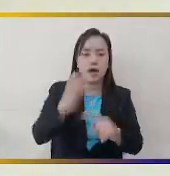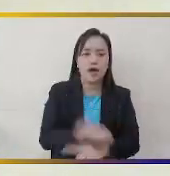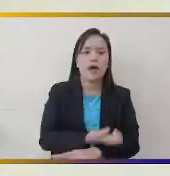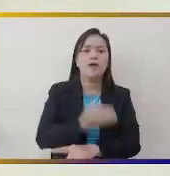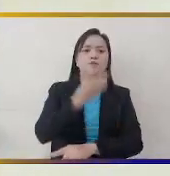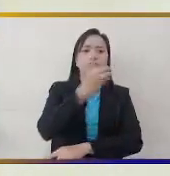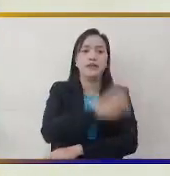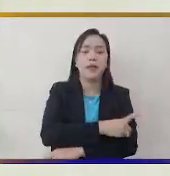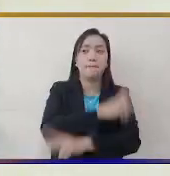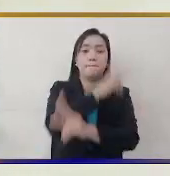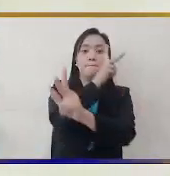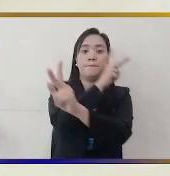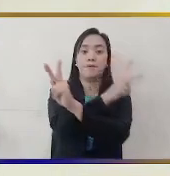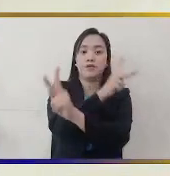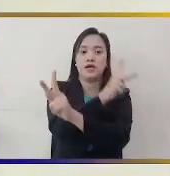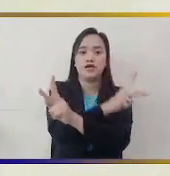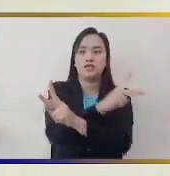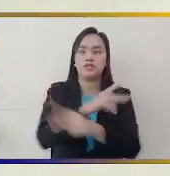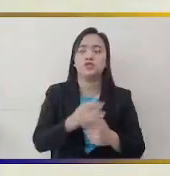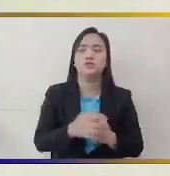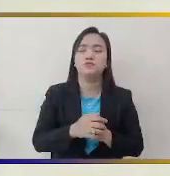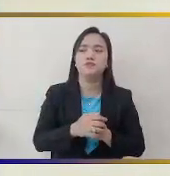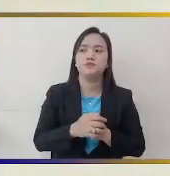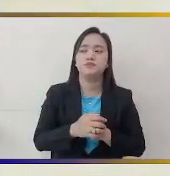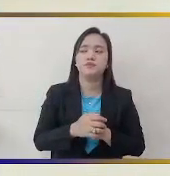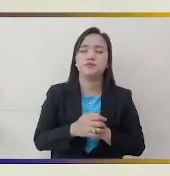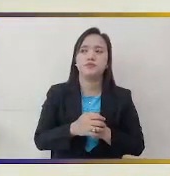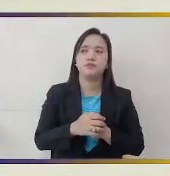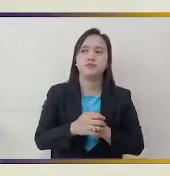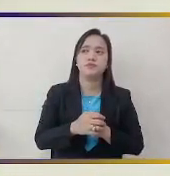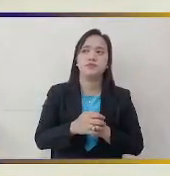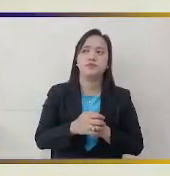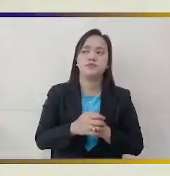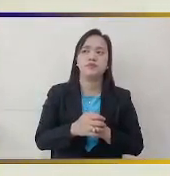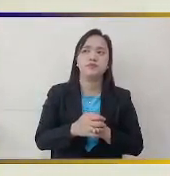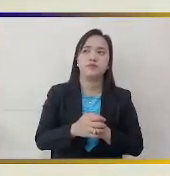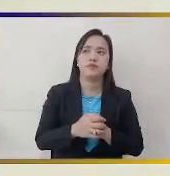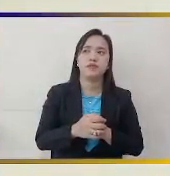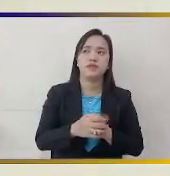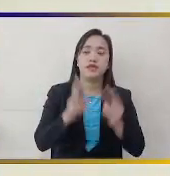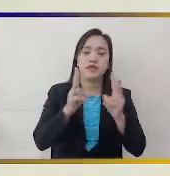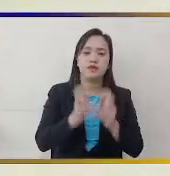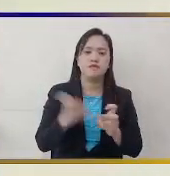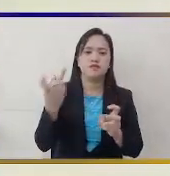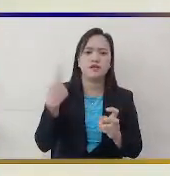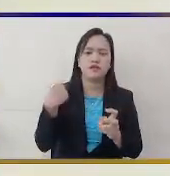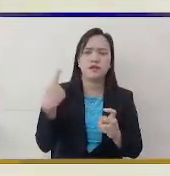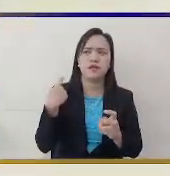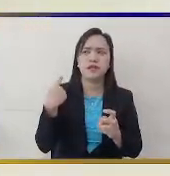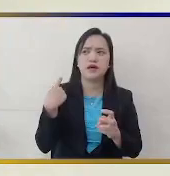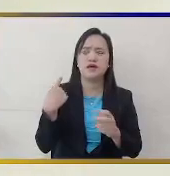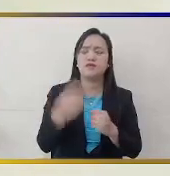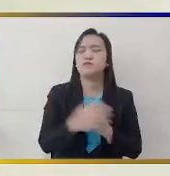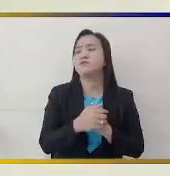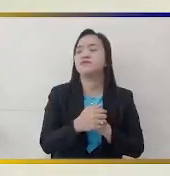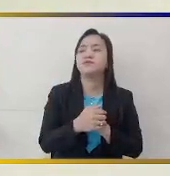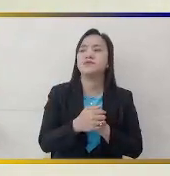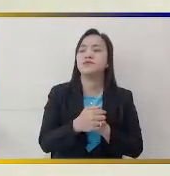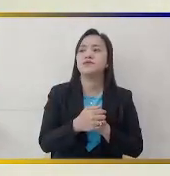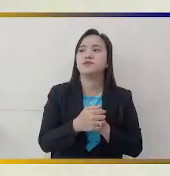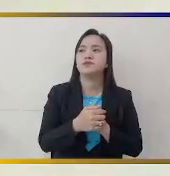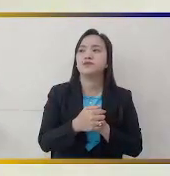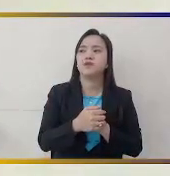Imposible y mga kapatid ano bagamat may may Sinisingil ako buwan-buwan pero Hinahamon ko ang Panginoon